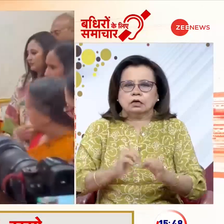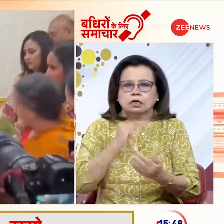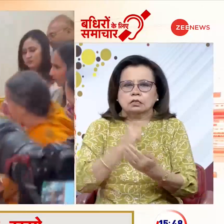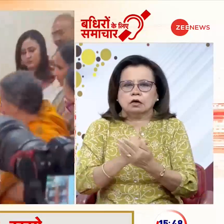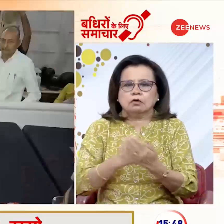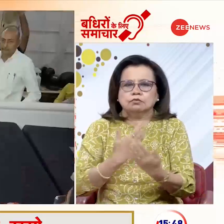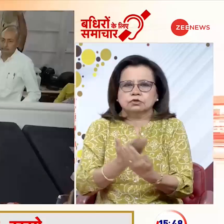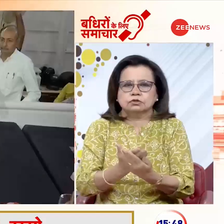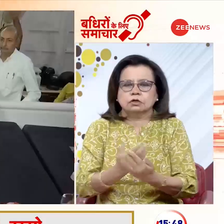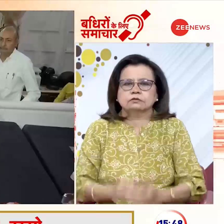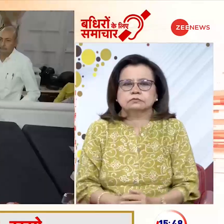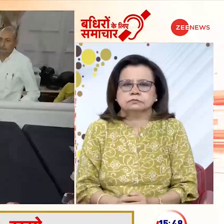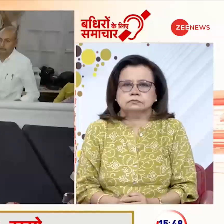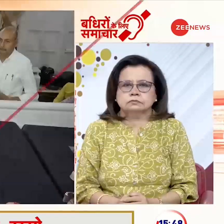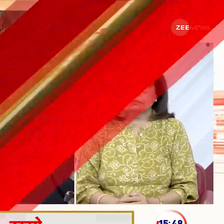किया।